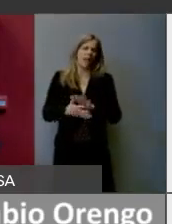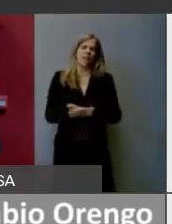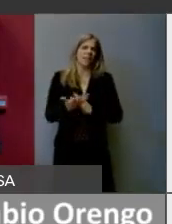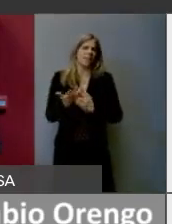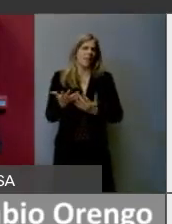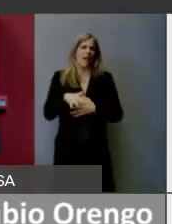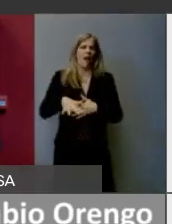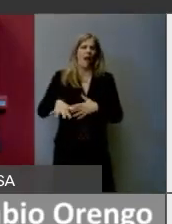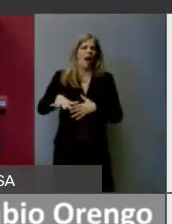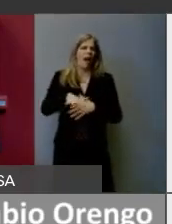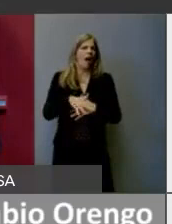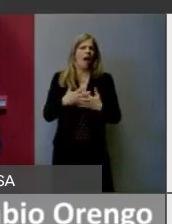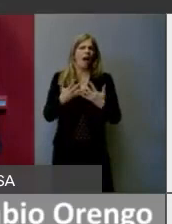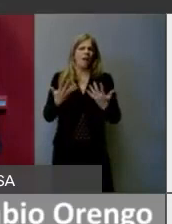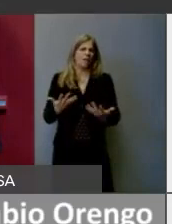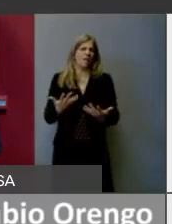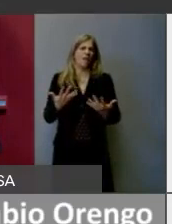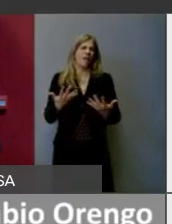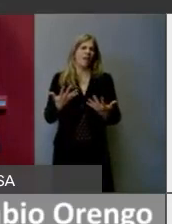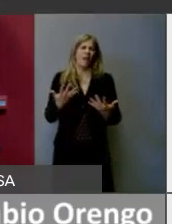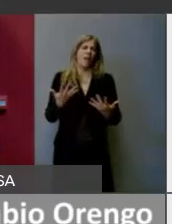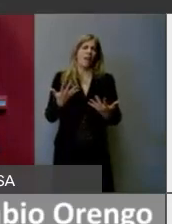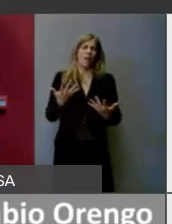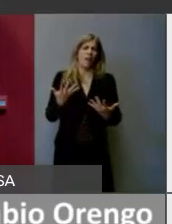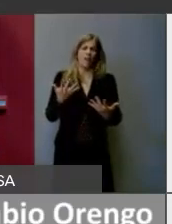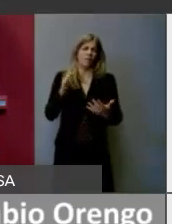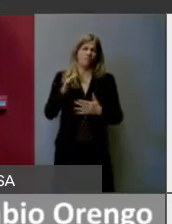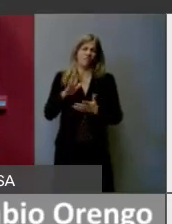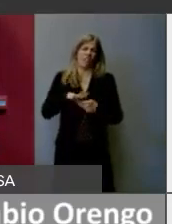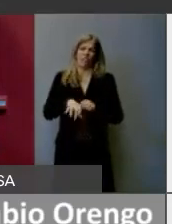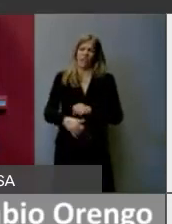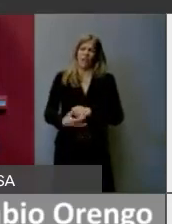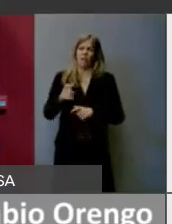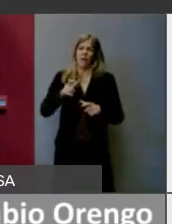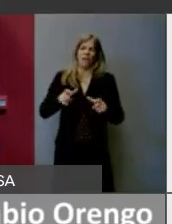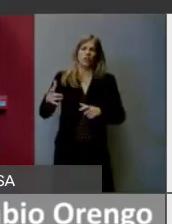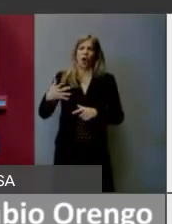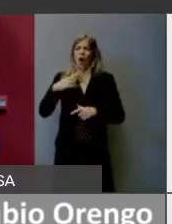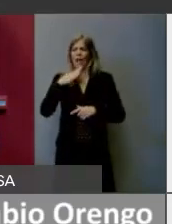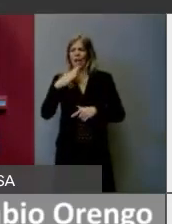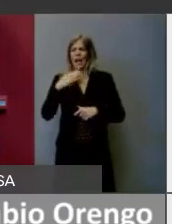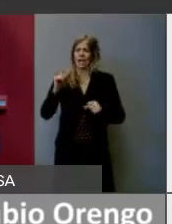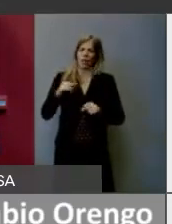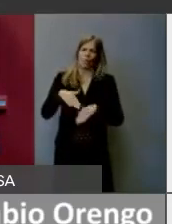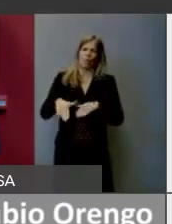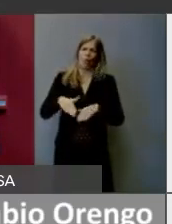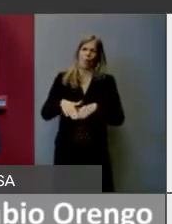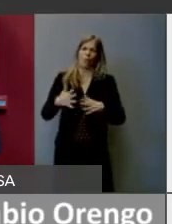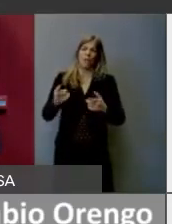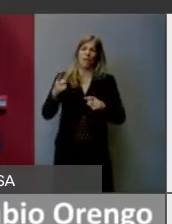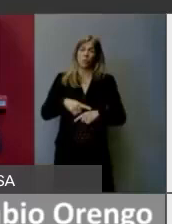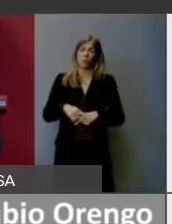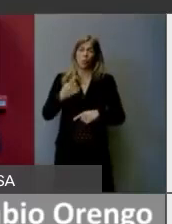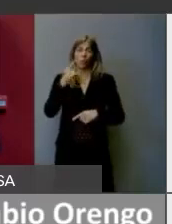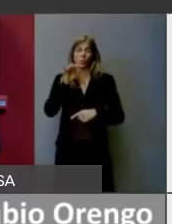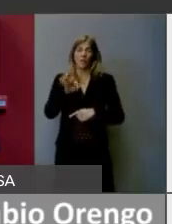aree poi poco utilizzabili dagli stessi cani, e diventano anche da un punto di vista igienico per i